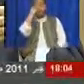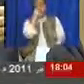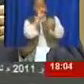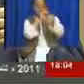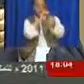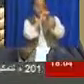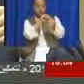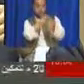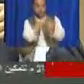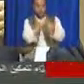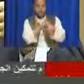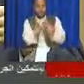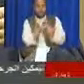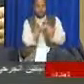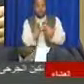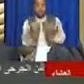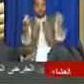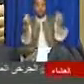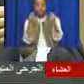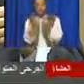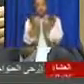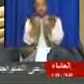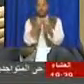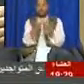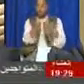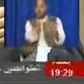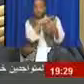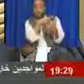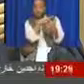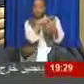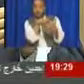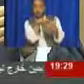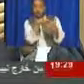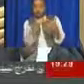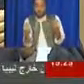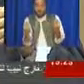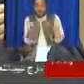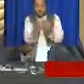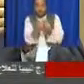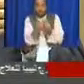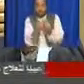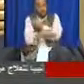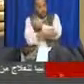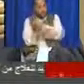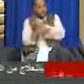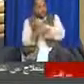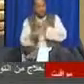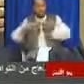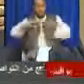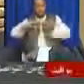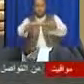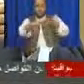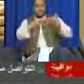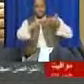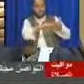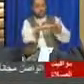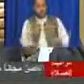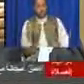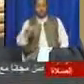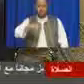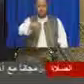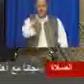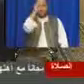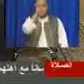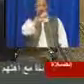الله تعالى اخبر عن سيدنا بكر ولا ياتري الفضل منكم للقربه والمساكين والمهينه والمساكين